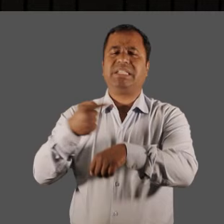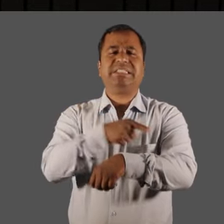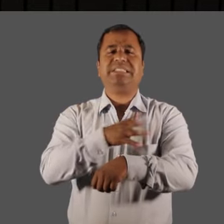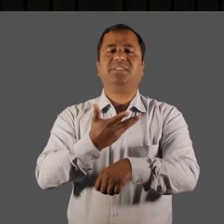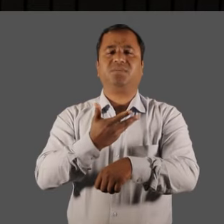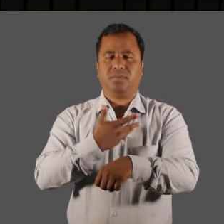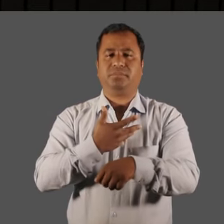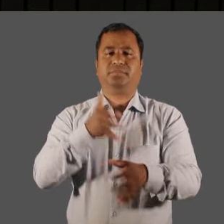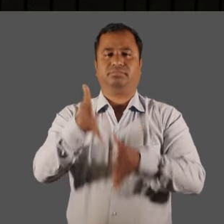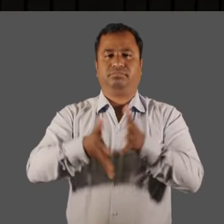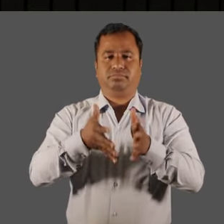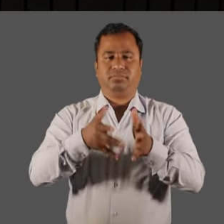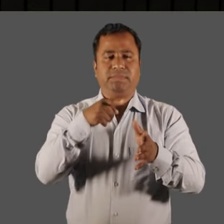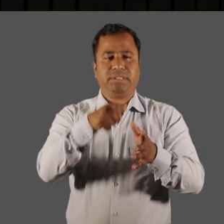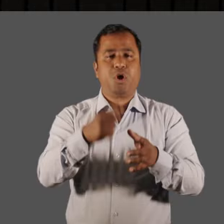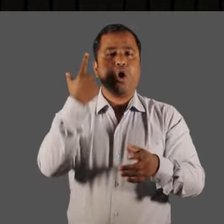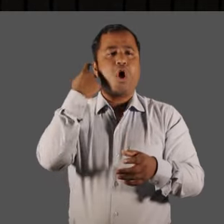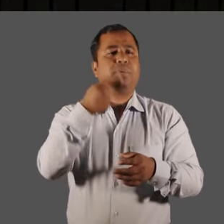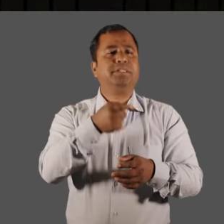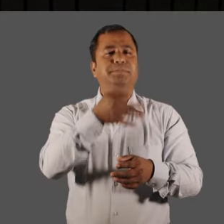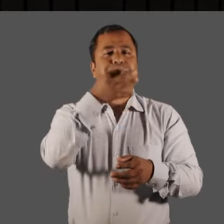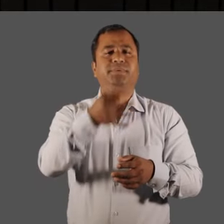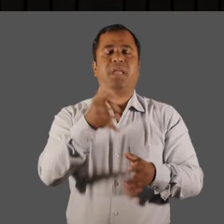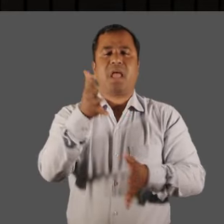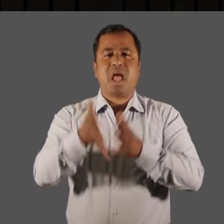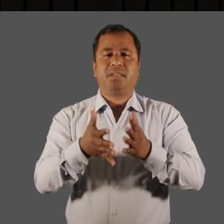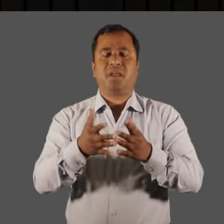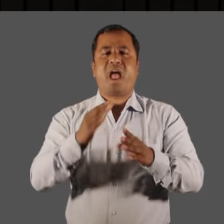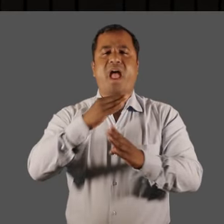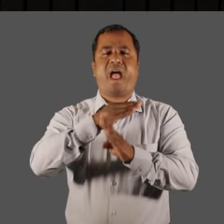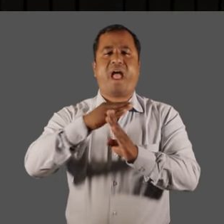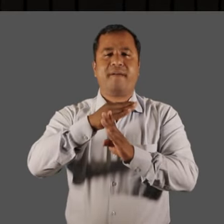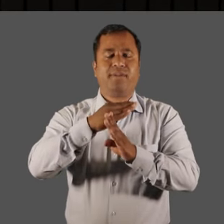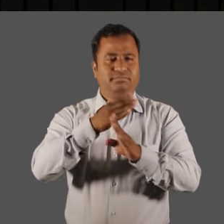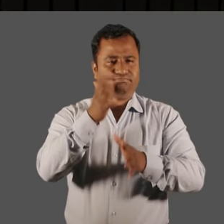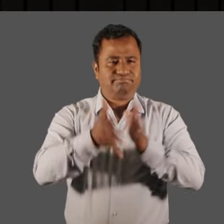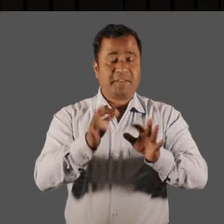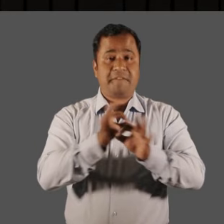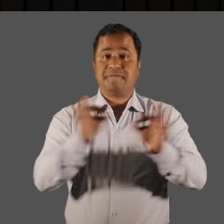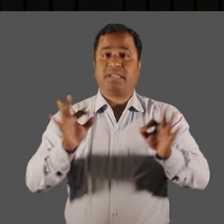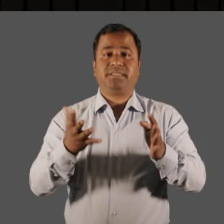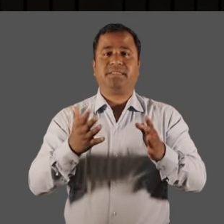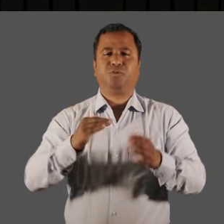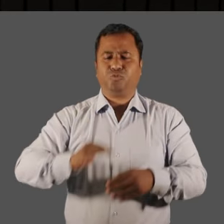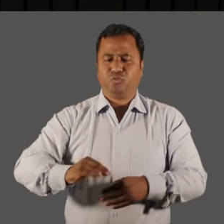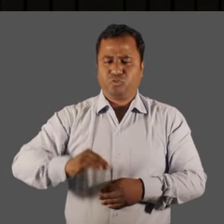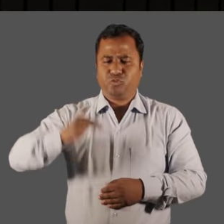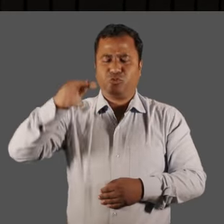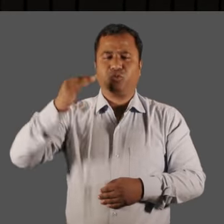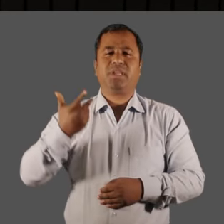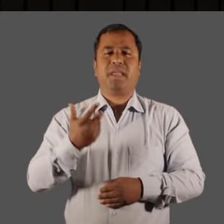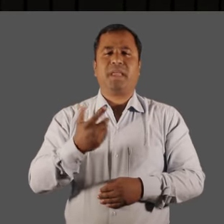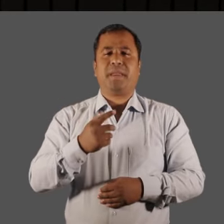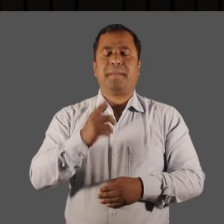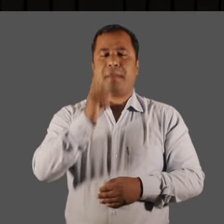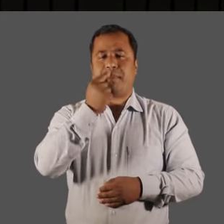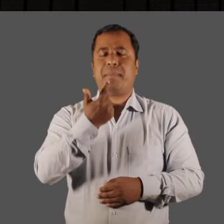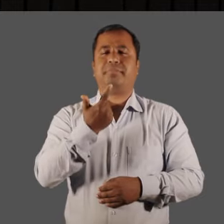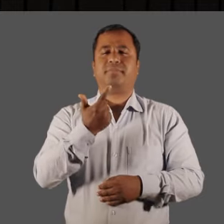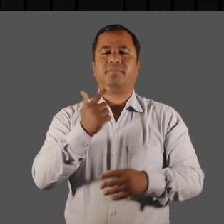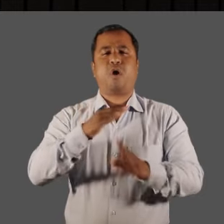যে কি বোঝায়? ওই আমি আধো, আধো যে সাইন গুলো জানি বা যেগুলোকে একদম ছোটবেলার বুলির মতো আমাদের যেরকম থাকে